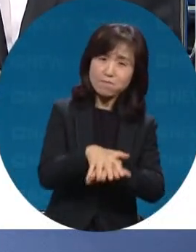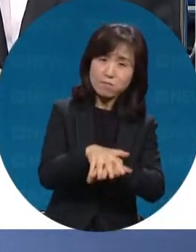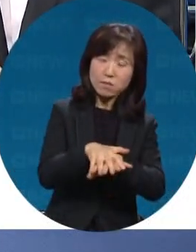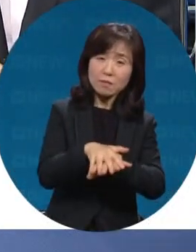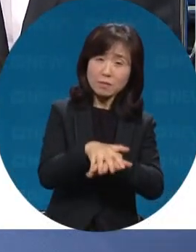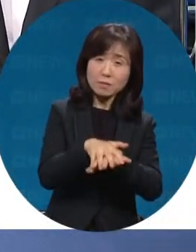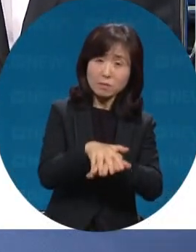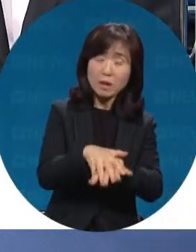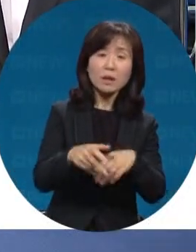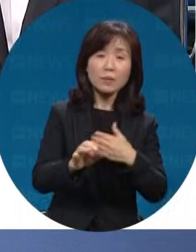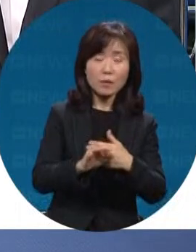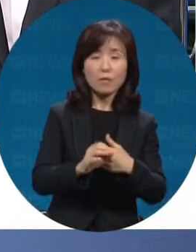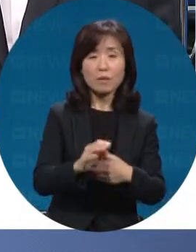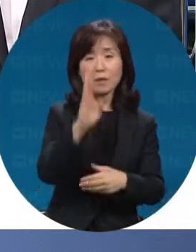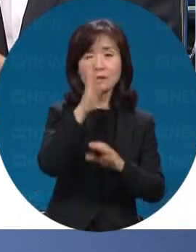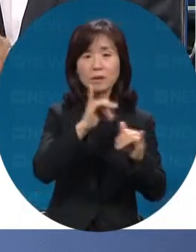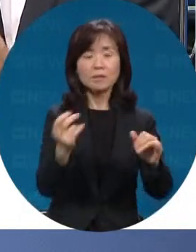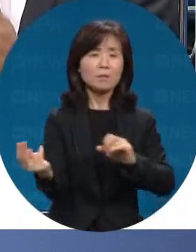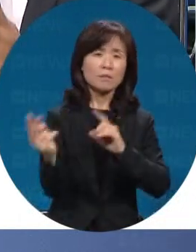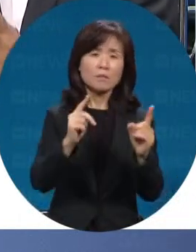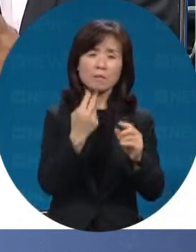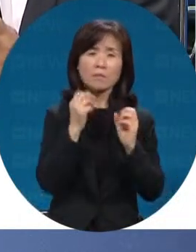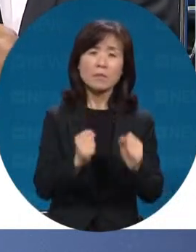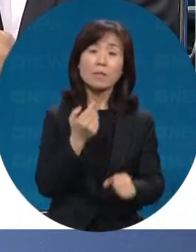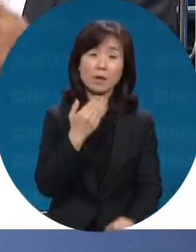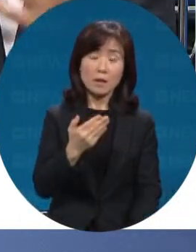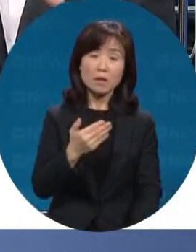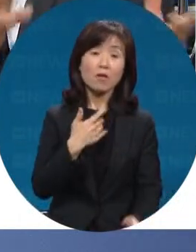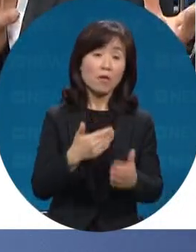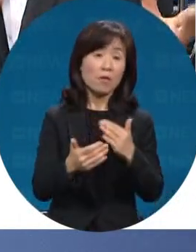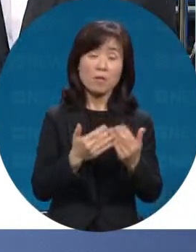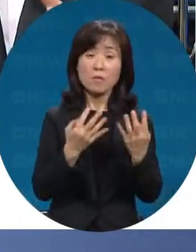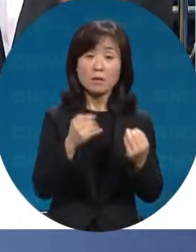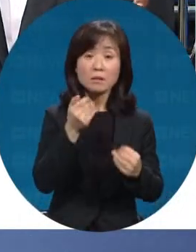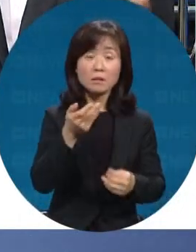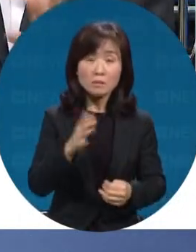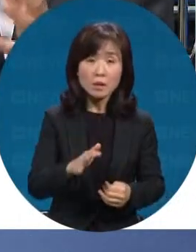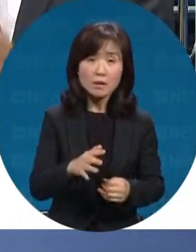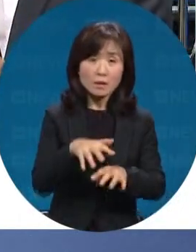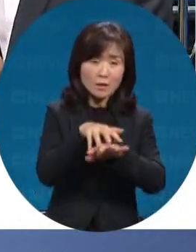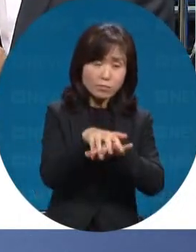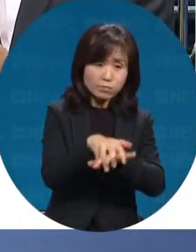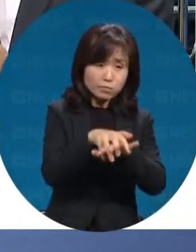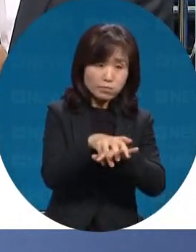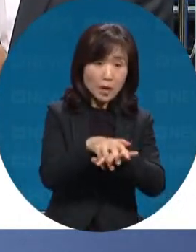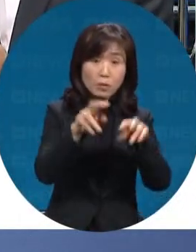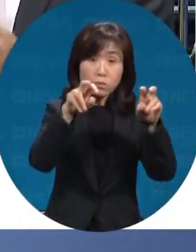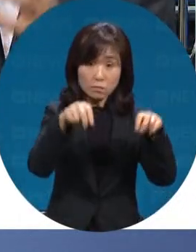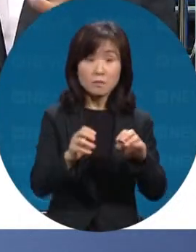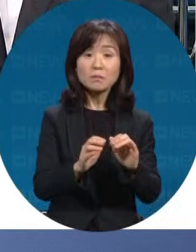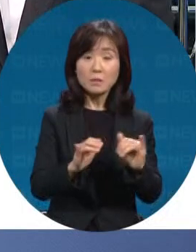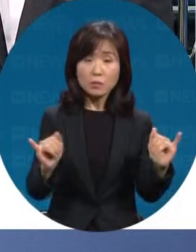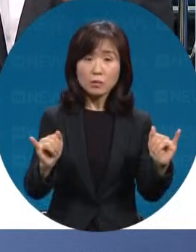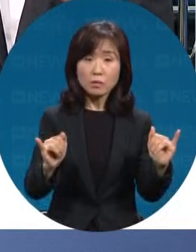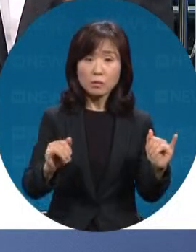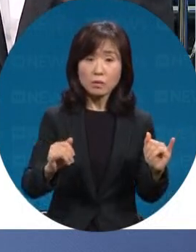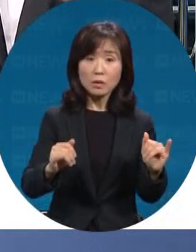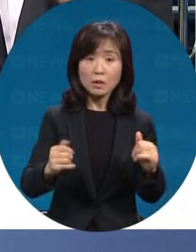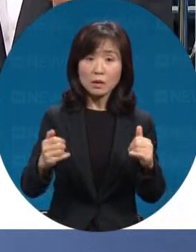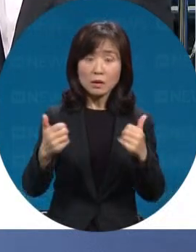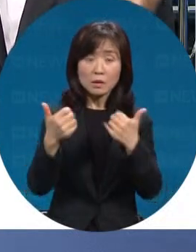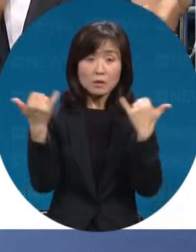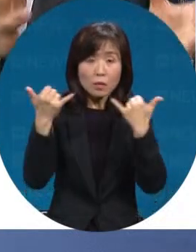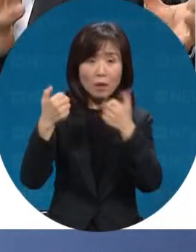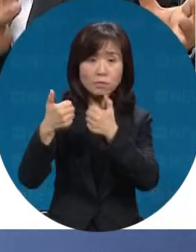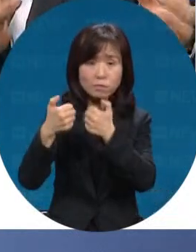수 있습니다. 저희가 지금까지 여러 번 겪었지만 심폐소생술을 전혀 모르시는 분들도 전화